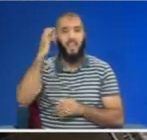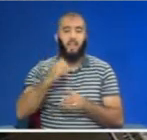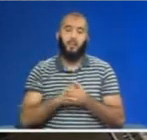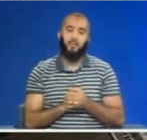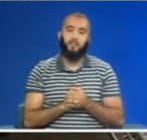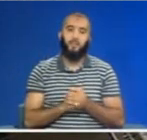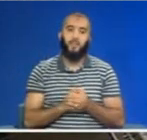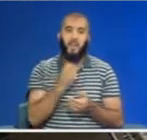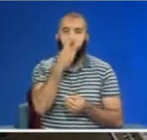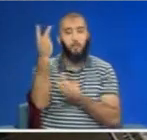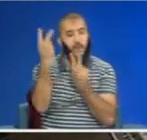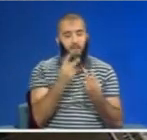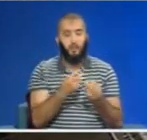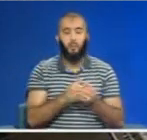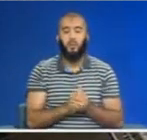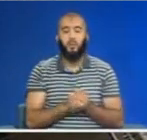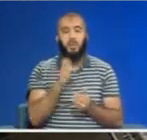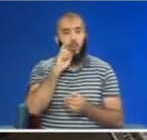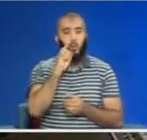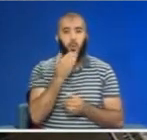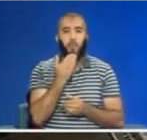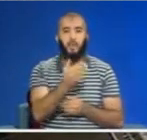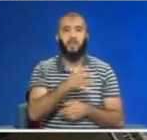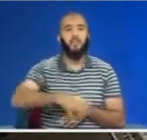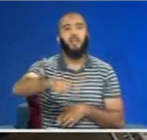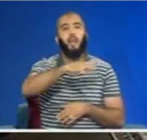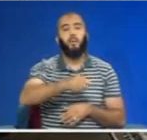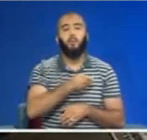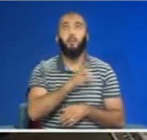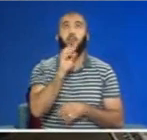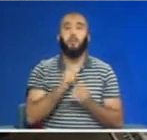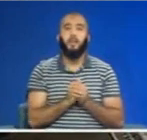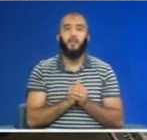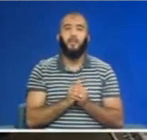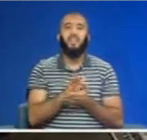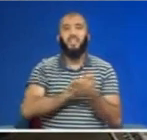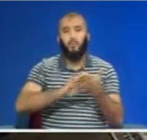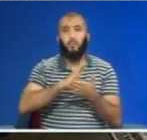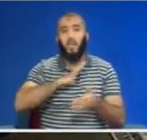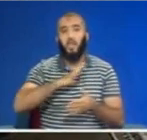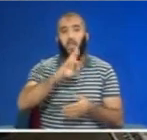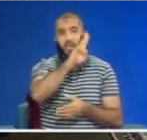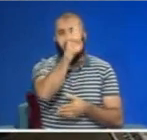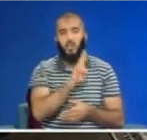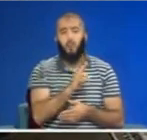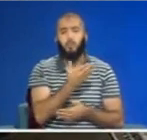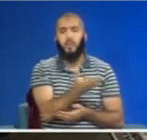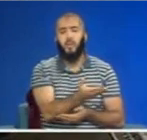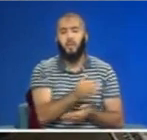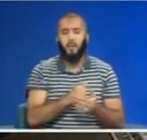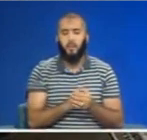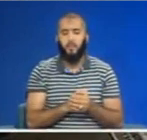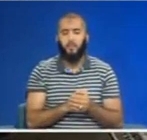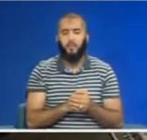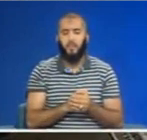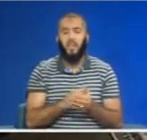اللي راه منورنا الشيخ. الله ينور قلبك ويعمر بالإيمان يا رب. الشيخ محمد واحد السؤال راه محيرني بزاف، ربي يرفق. خير إن شاء الله. شوف عندي